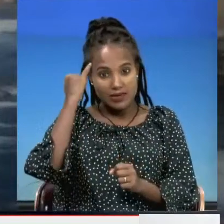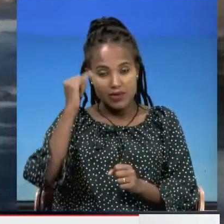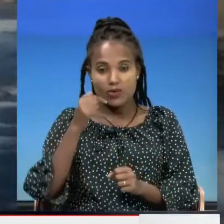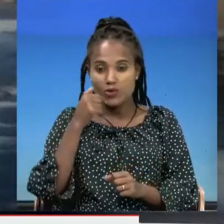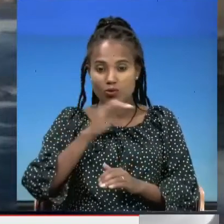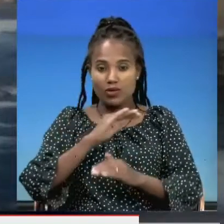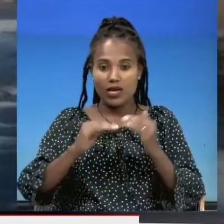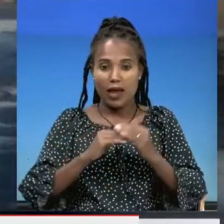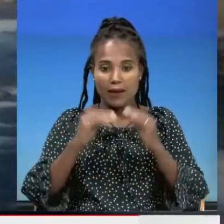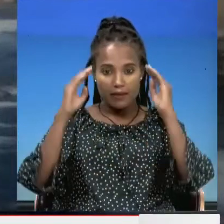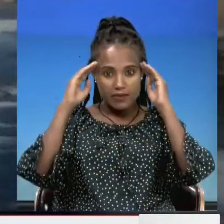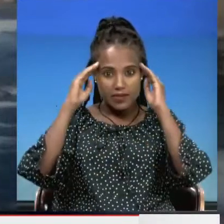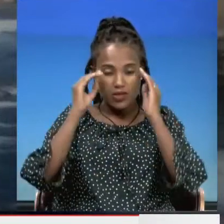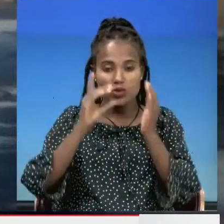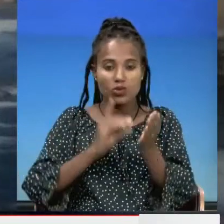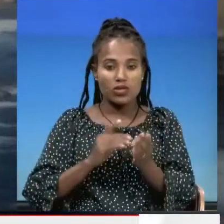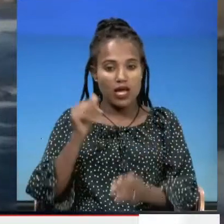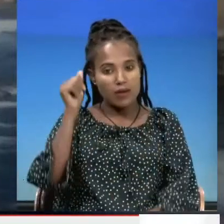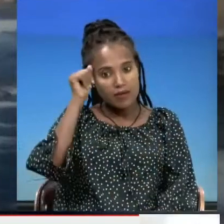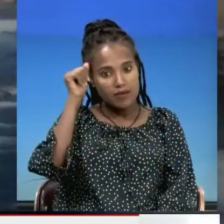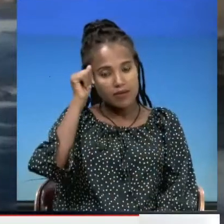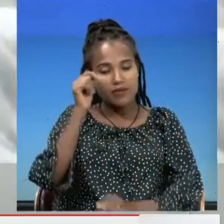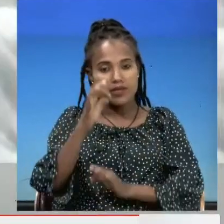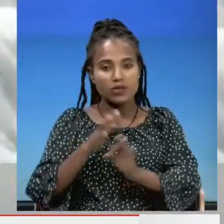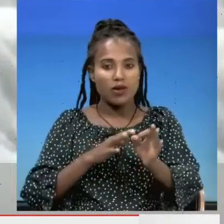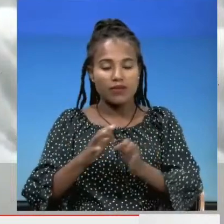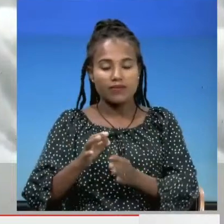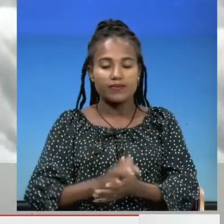ሲሉም ጠቅላይ ሚኒስትር ዶክተር አብይ አህመድ ገልጸዋል።